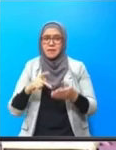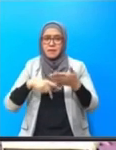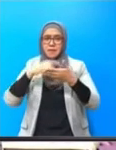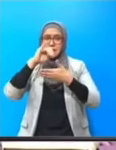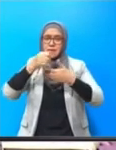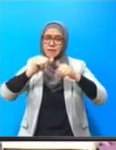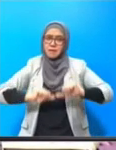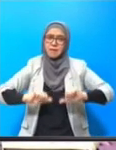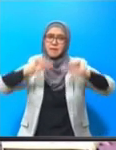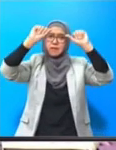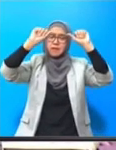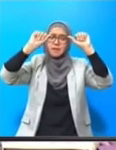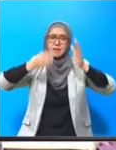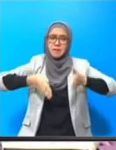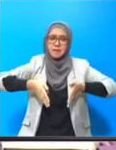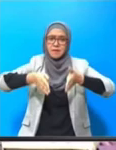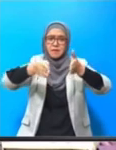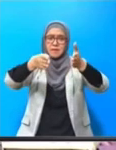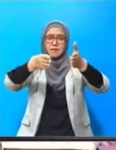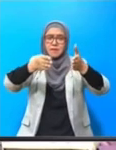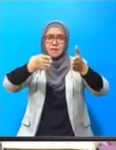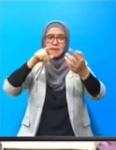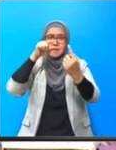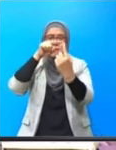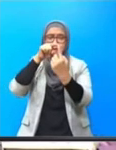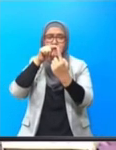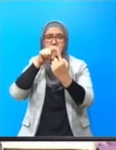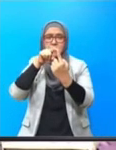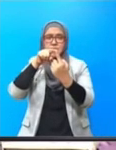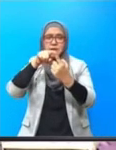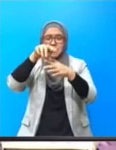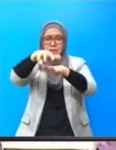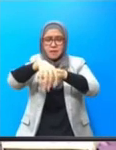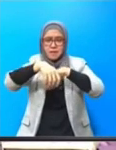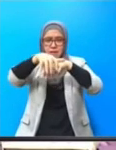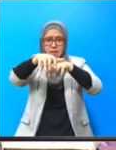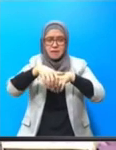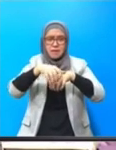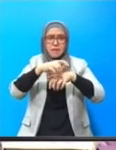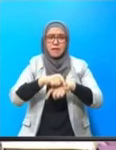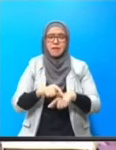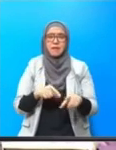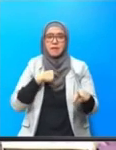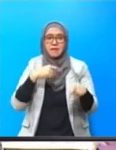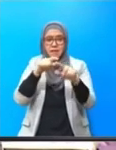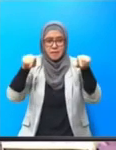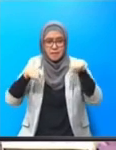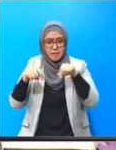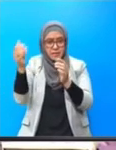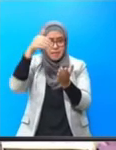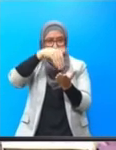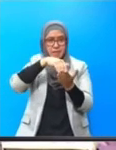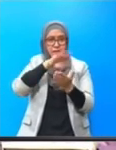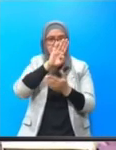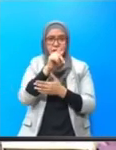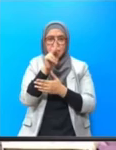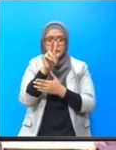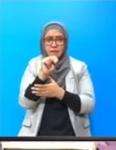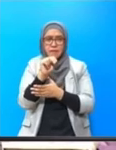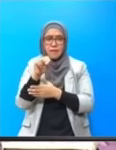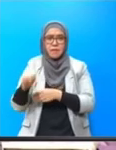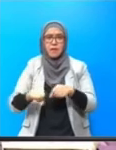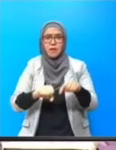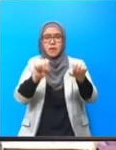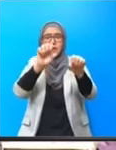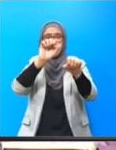projek naik tarap jalan ke lot pertanian penempatan semula Bakun Sungai Asap, saya dah